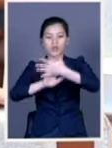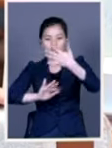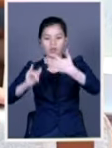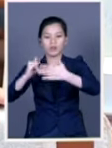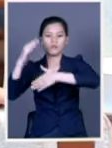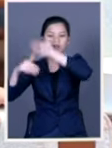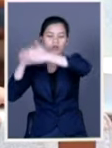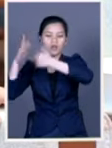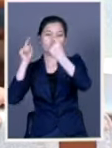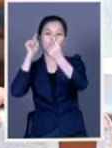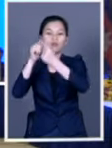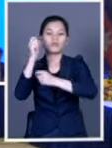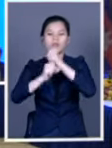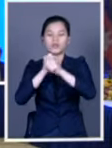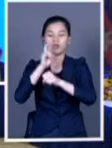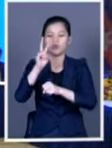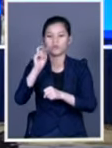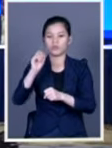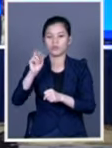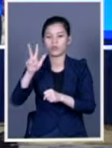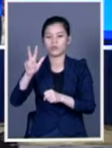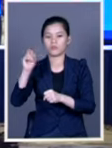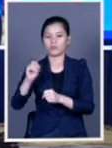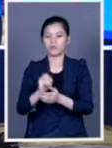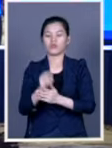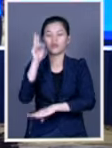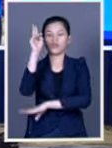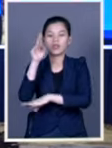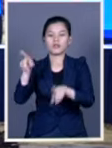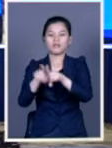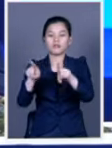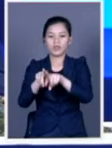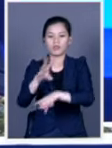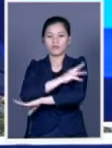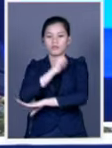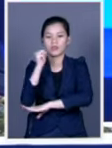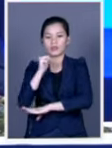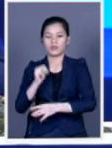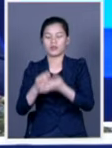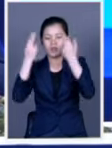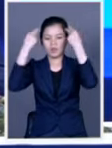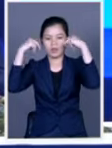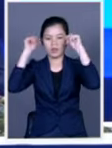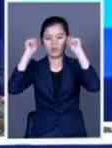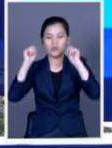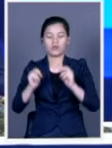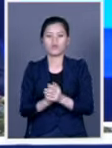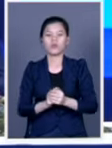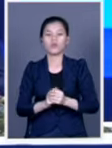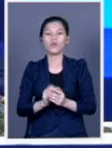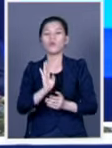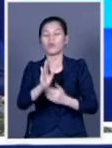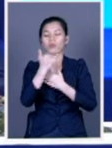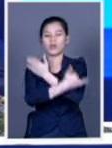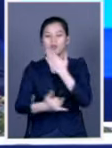ปี2030ตอนบ่ายของวันเดียวกันพันธทานสอนไซสีพันดอนนายกรัฐมนตรีแห่งสาธารณรัฐประชาธิป